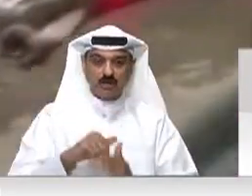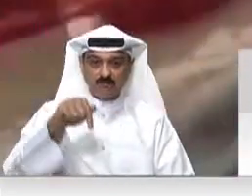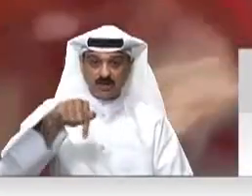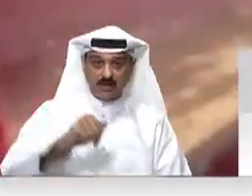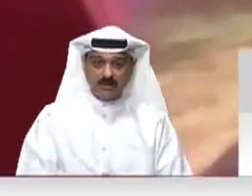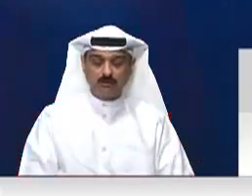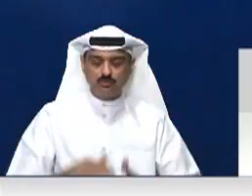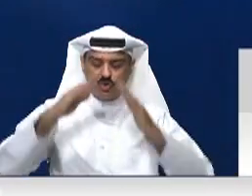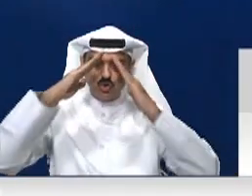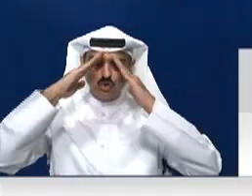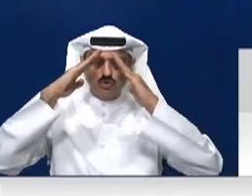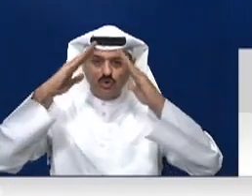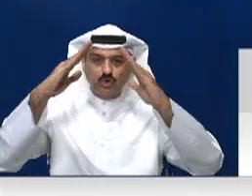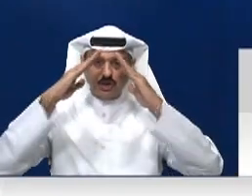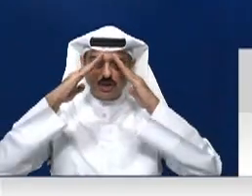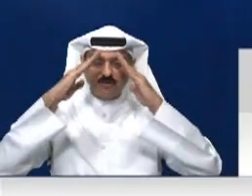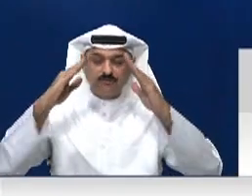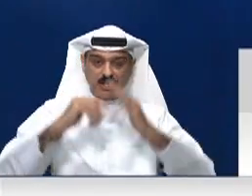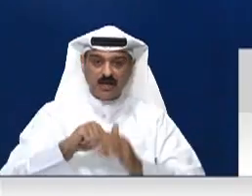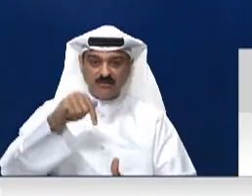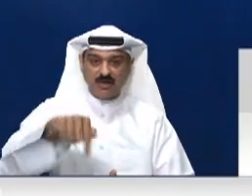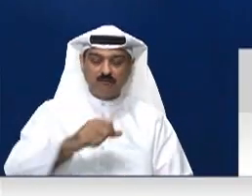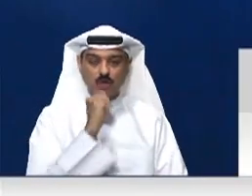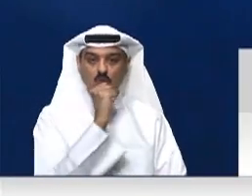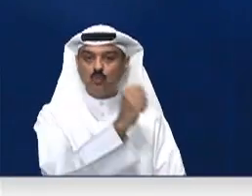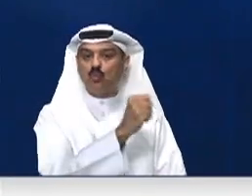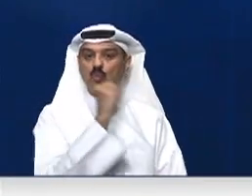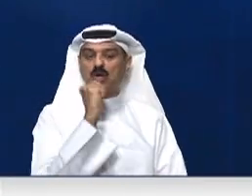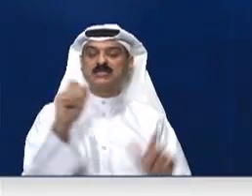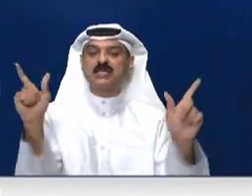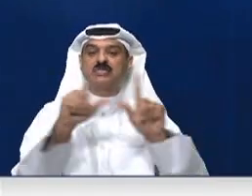اسمح لي فالح أن أشكرك أشكرك جدا فالح نصير فالح مراسل